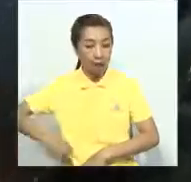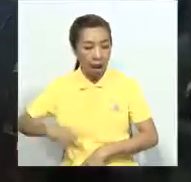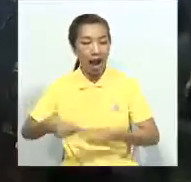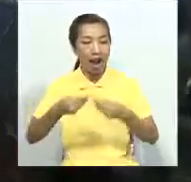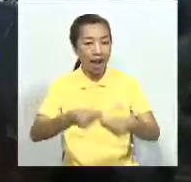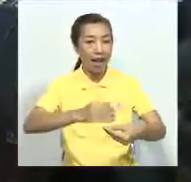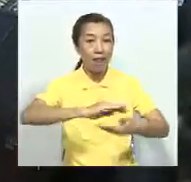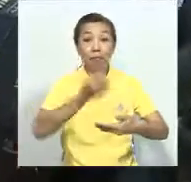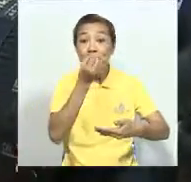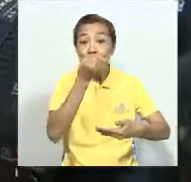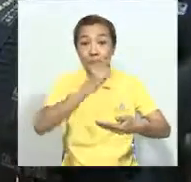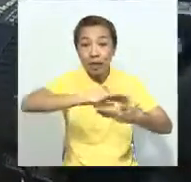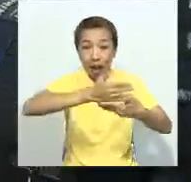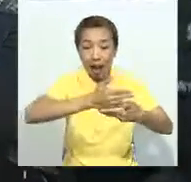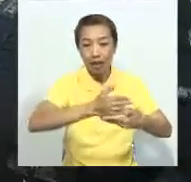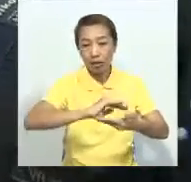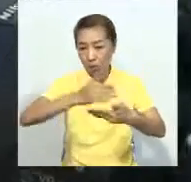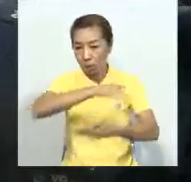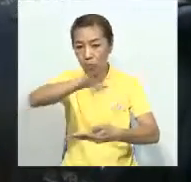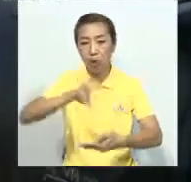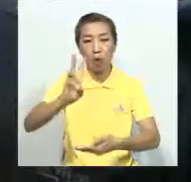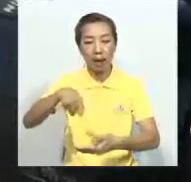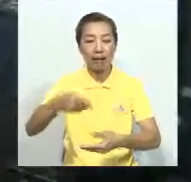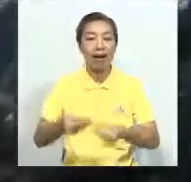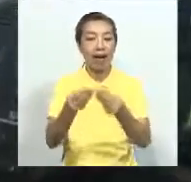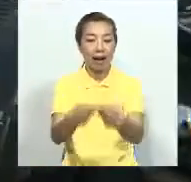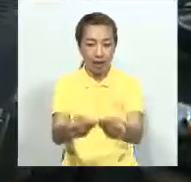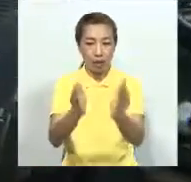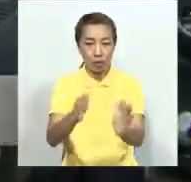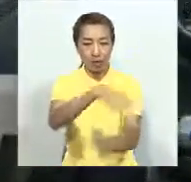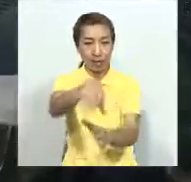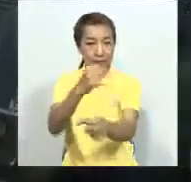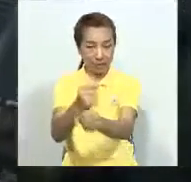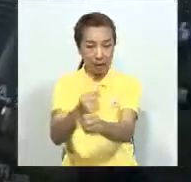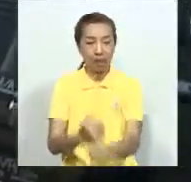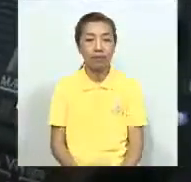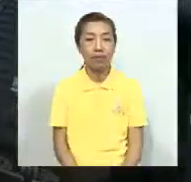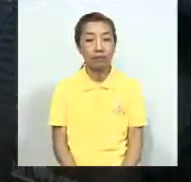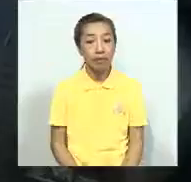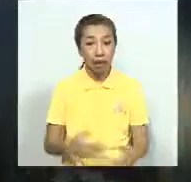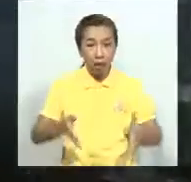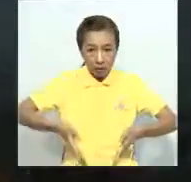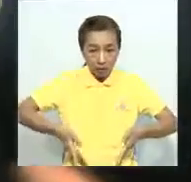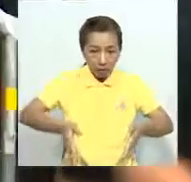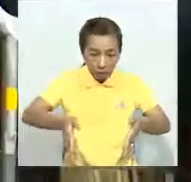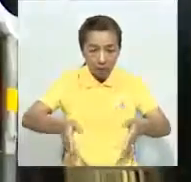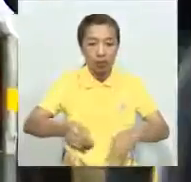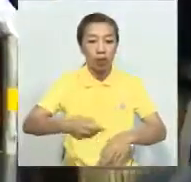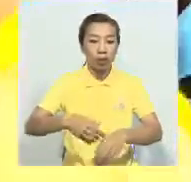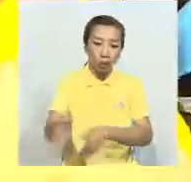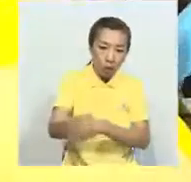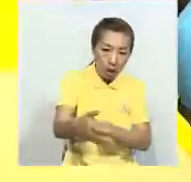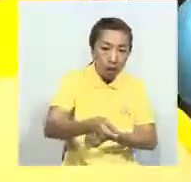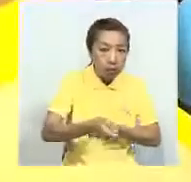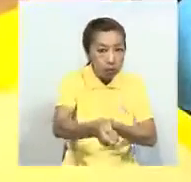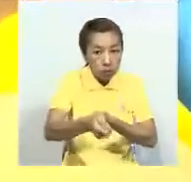ำนวน 6,000 ชุดให้กับผู้ปฏิบัติงานด้วยหลังจากนั้นได้ร่วมกันพัฒนาทำความสะอาดตามจุดที่ได้รับมอบหมาย